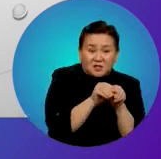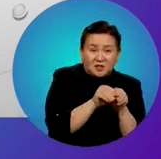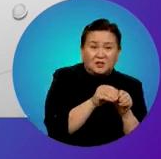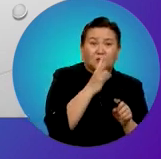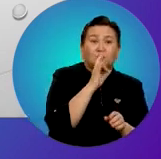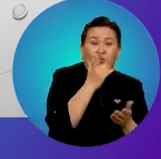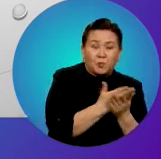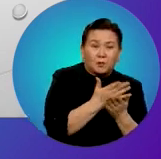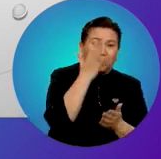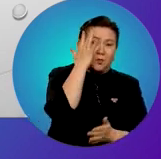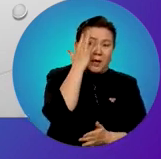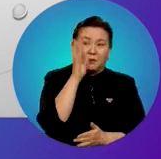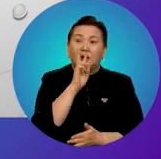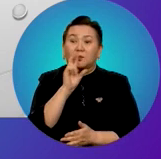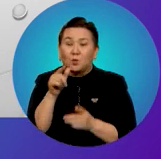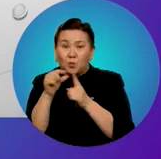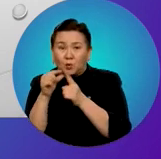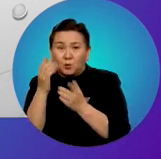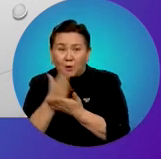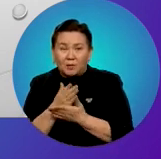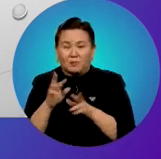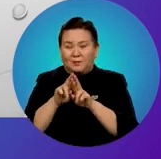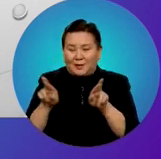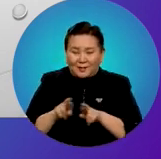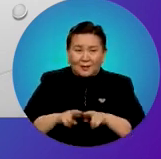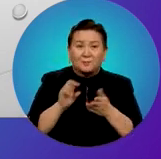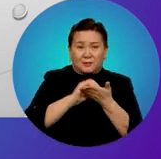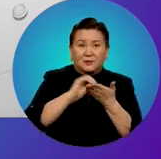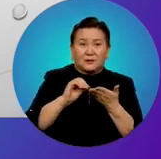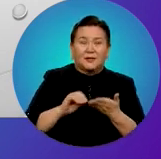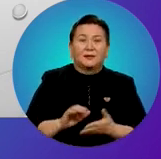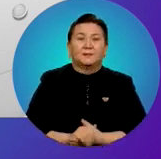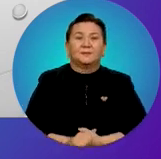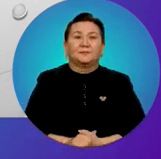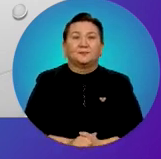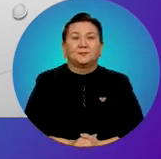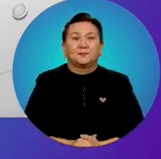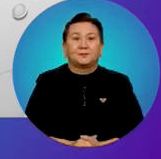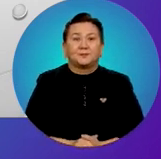үг хэр зэрэг орсон байна вэ гэдгийг бүгдээрээ сурхаж хийсэн ялгаж хүчээрээ хөтөдөө.